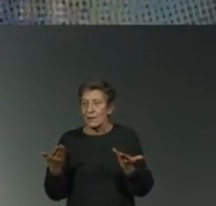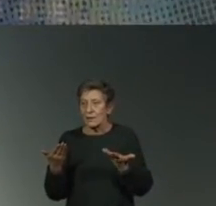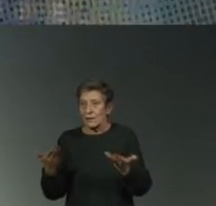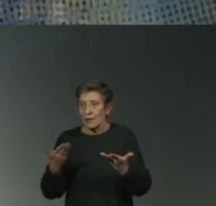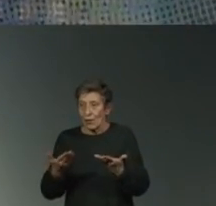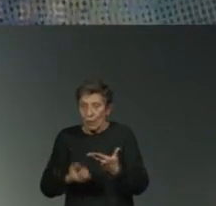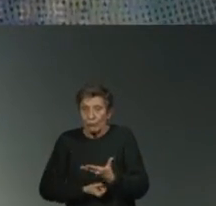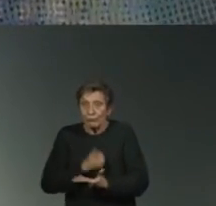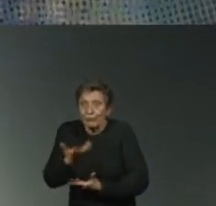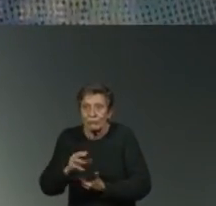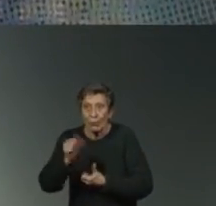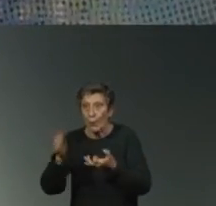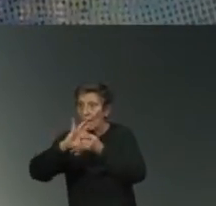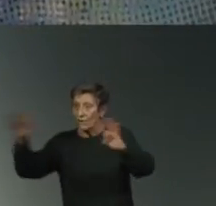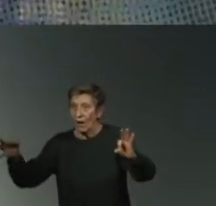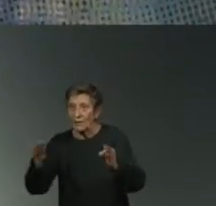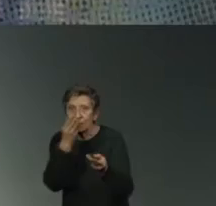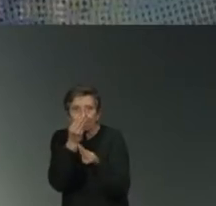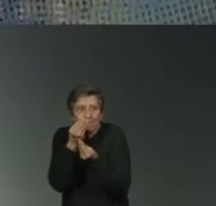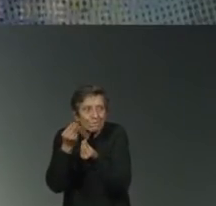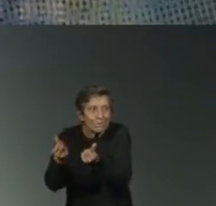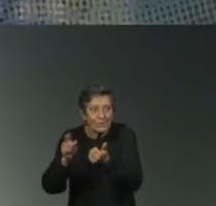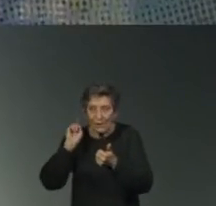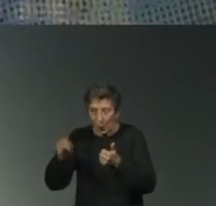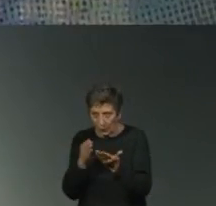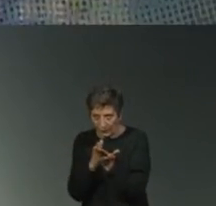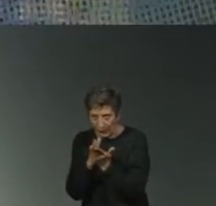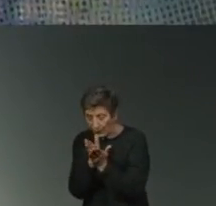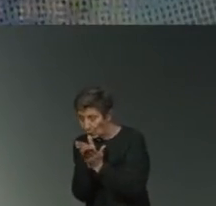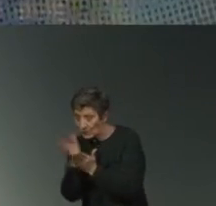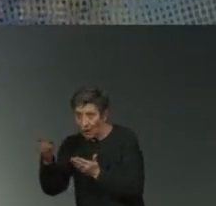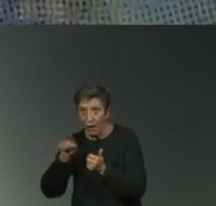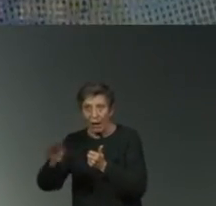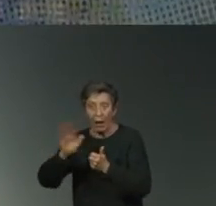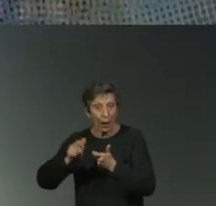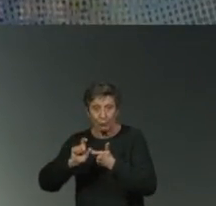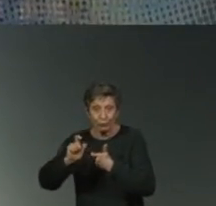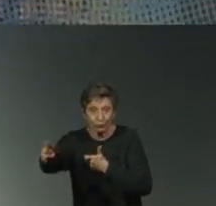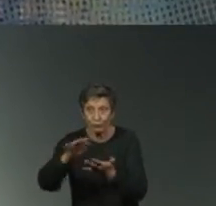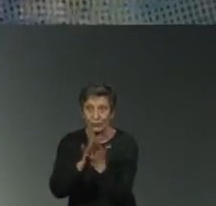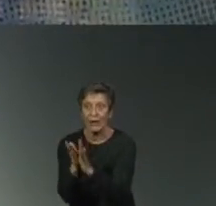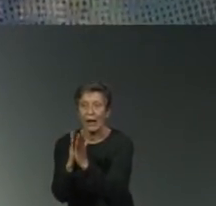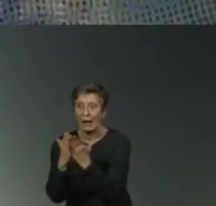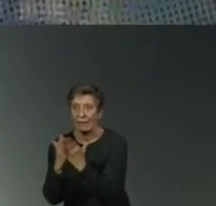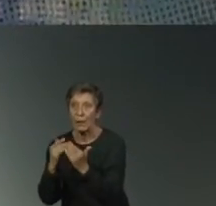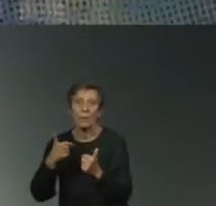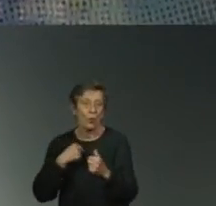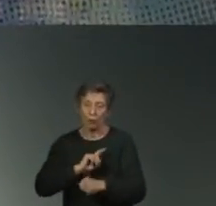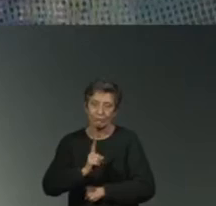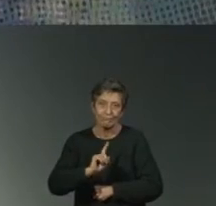l'impulsion d'une première phrase, l'intuition qu'il faut aller dans cette direction-là, et tout le livre sort de cette première phrase. Je ne travaille pas du